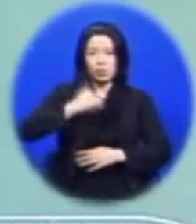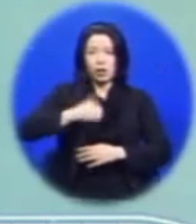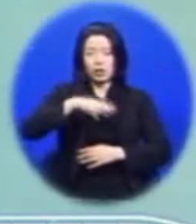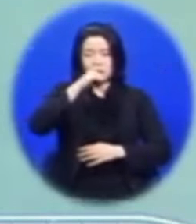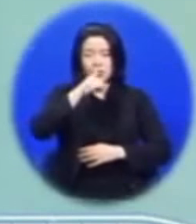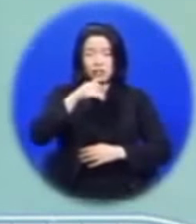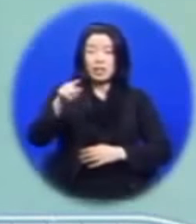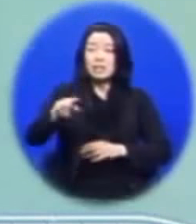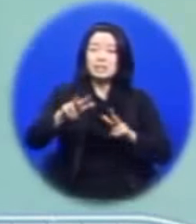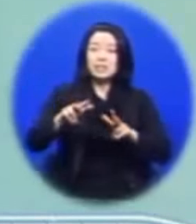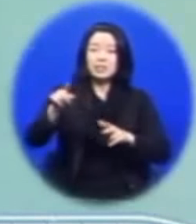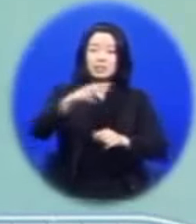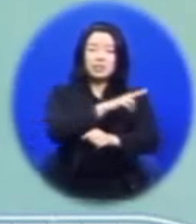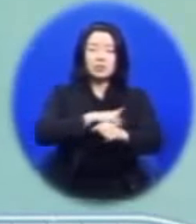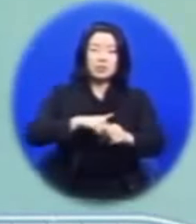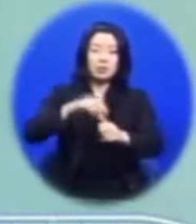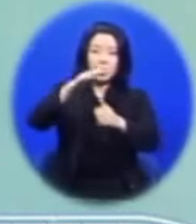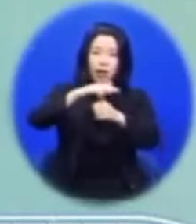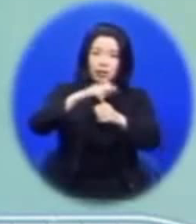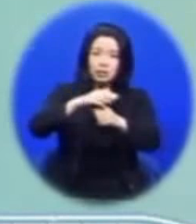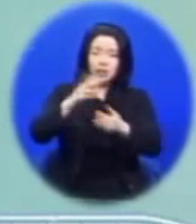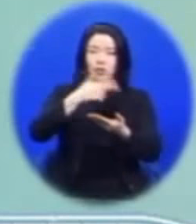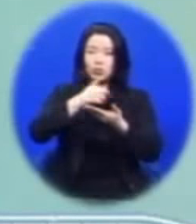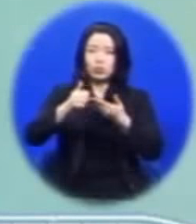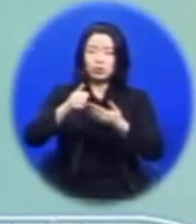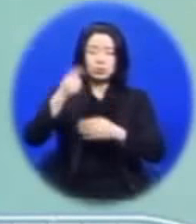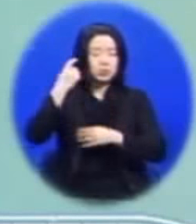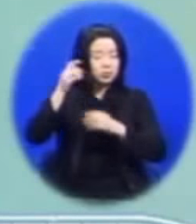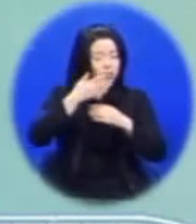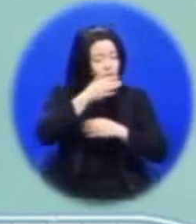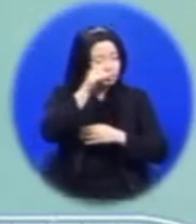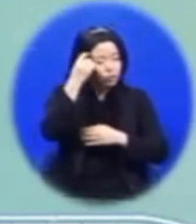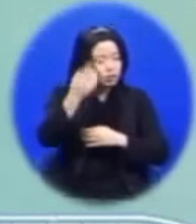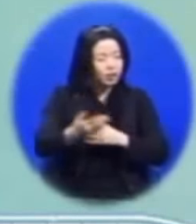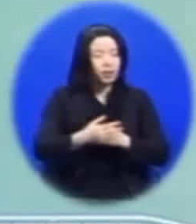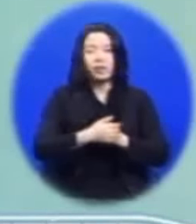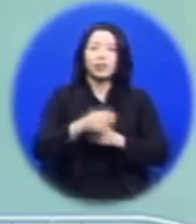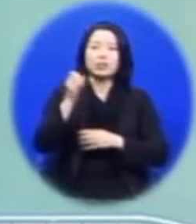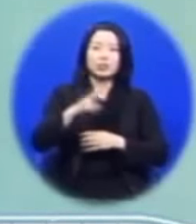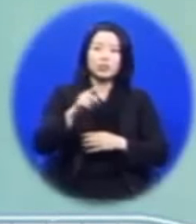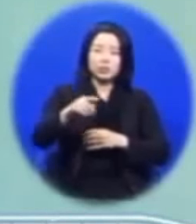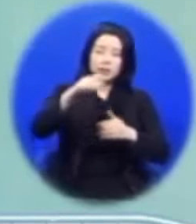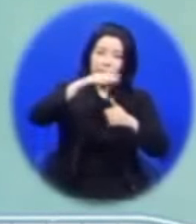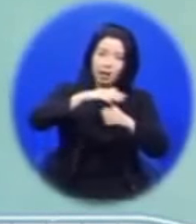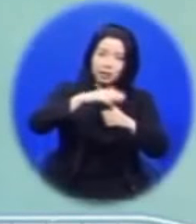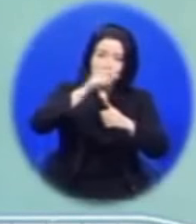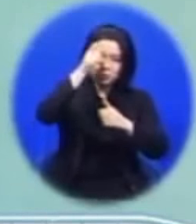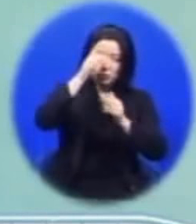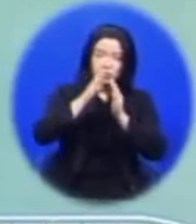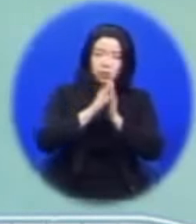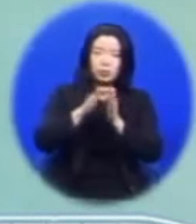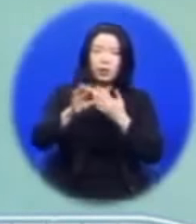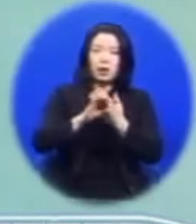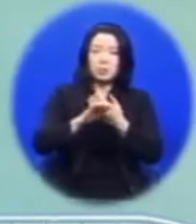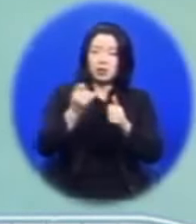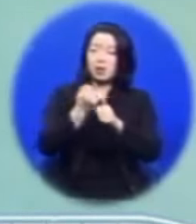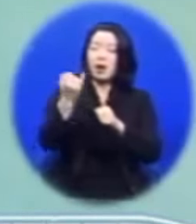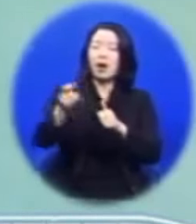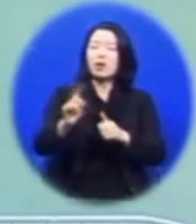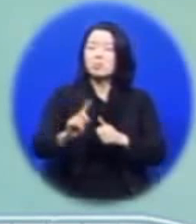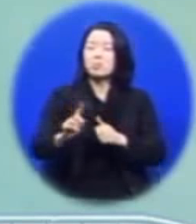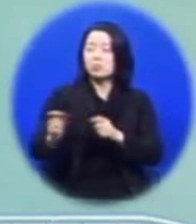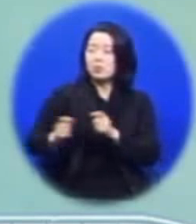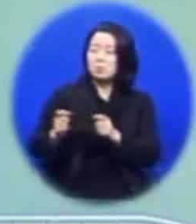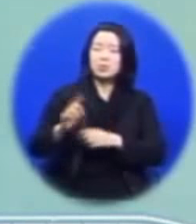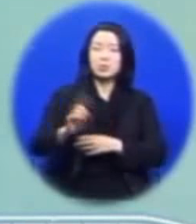집사님 머리에 안수해 주님이 들어 주시겠다 그리고 또 그렇게 안수하면 아내는 또 뭐라 그러겠네